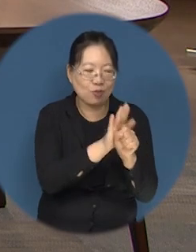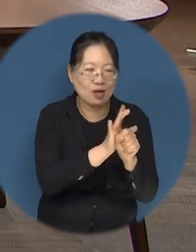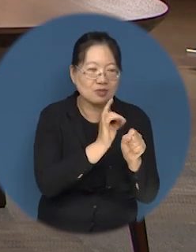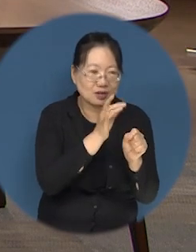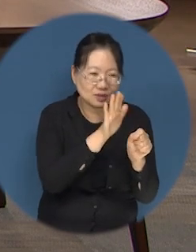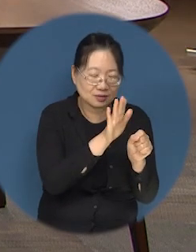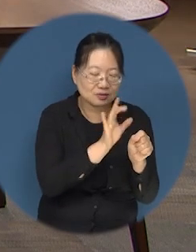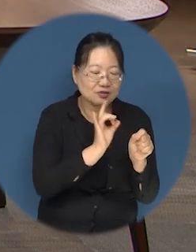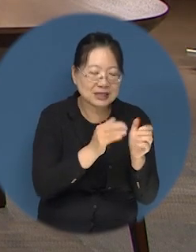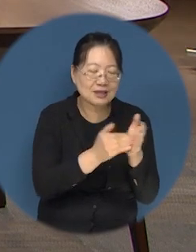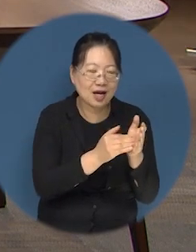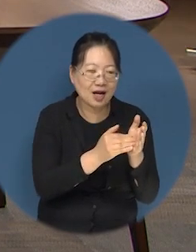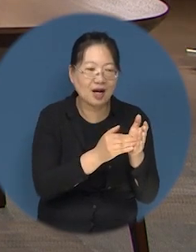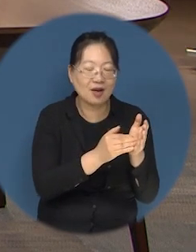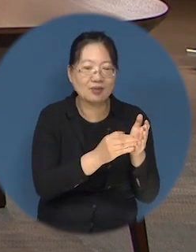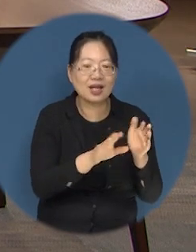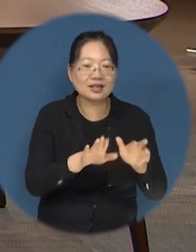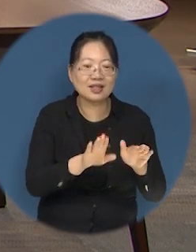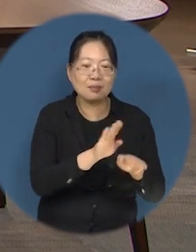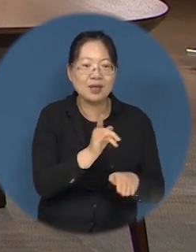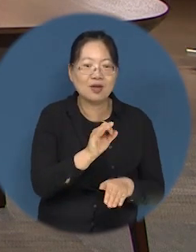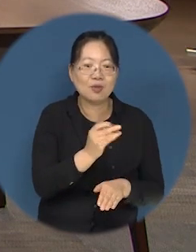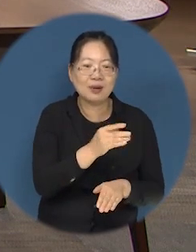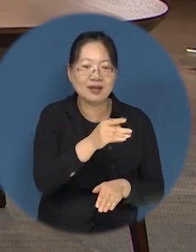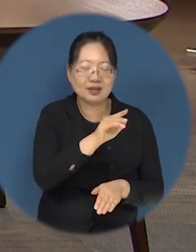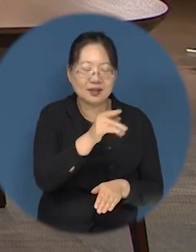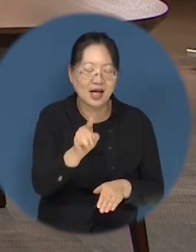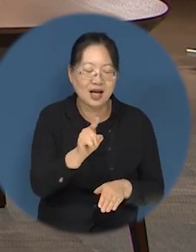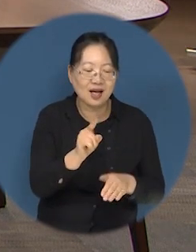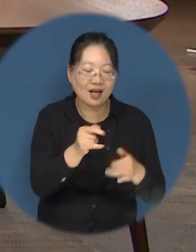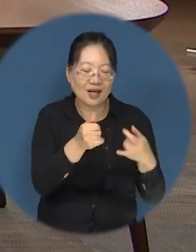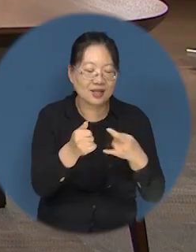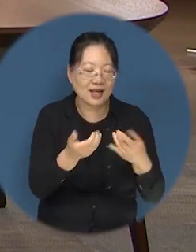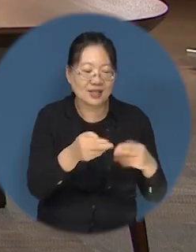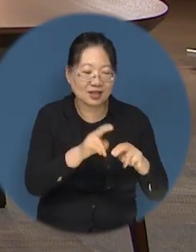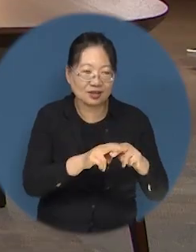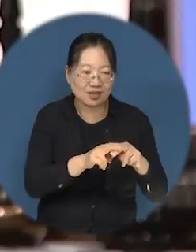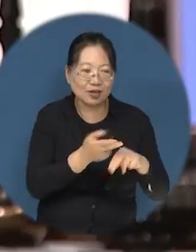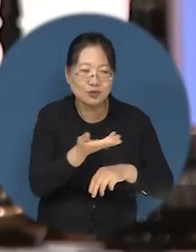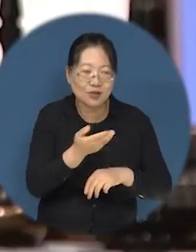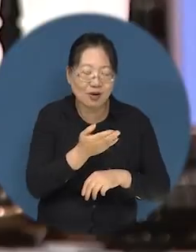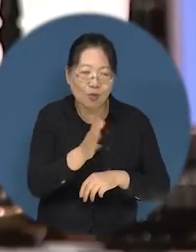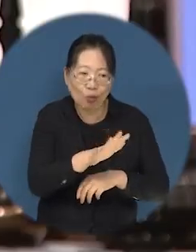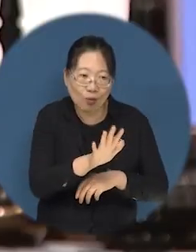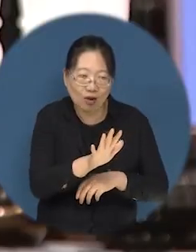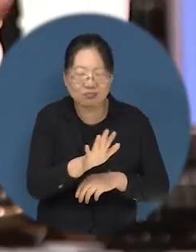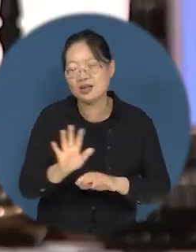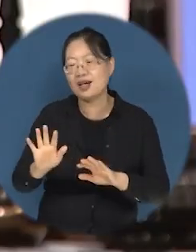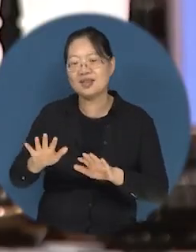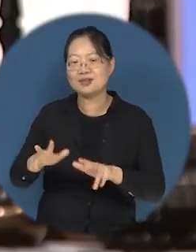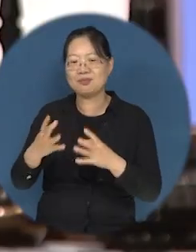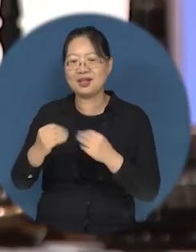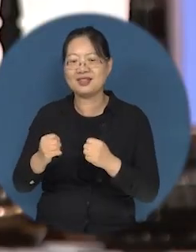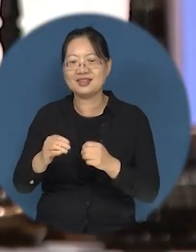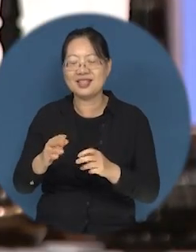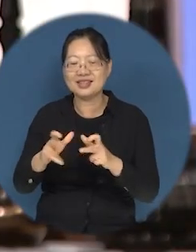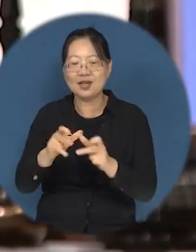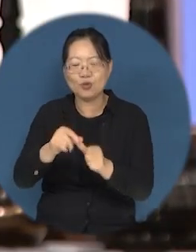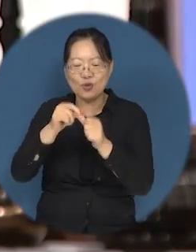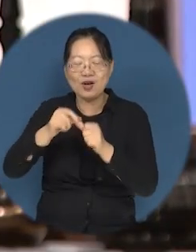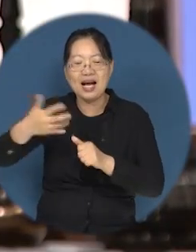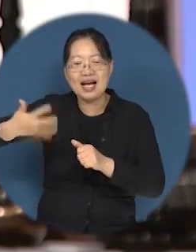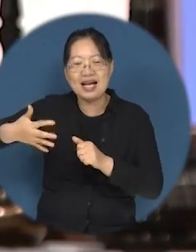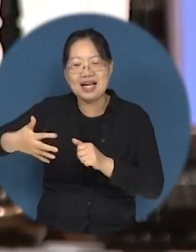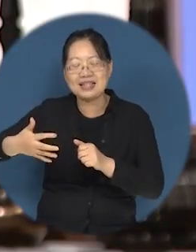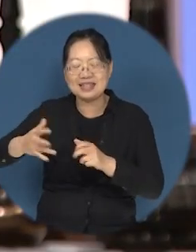그러면 이제는 베어베터한테 일감 주겠다는 회사가 없어지겠네요. 아유, 굉장히 많습니다. 아직도 그 미고용, 그러니까